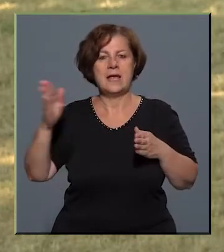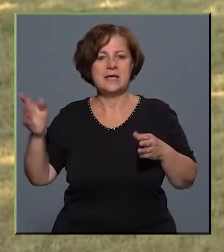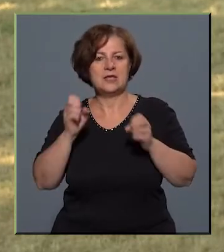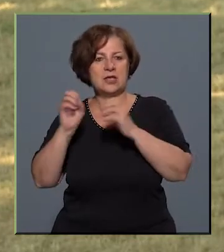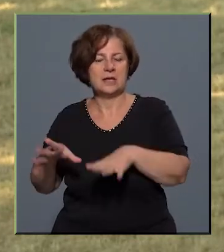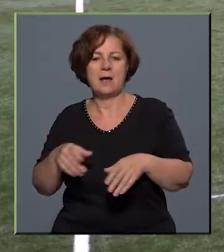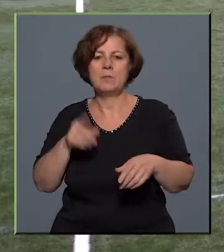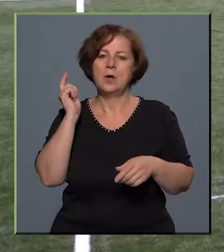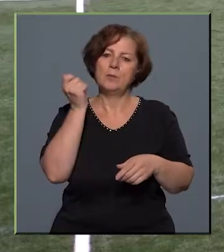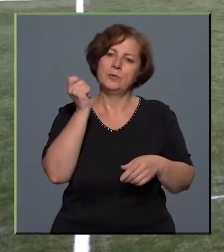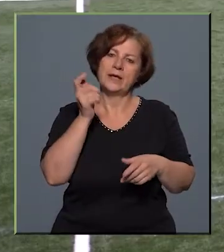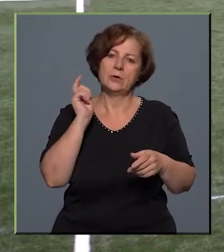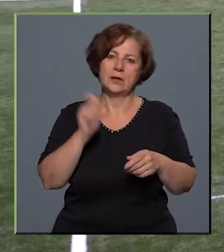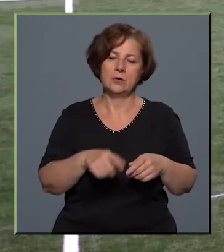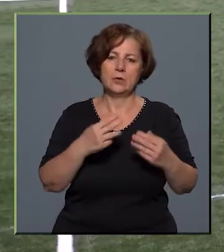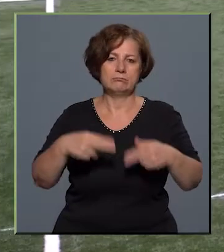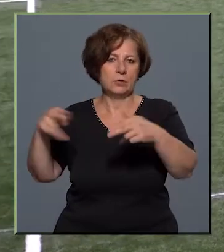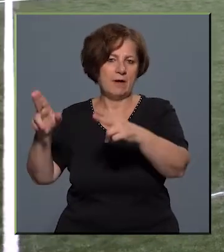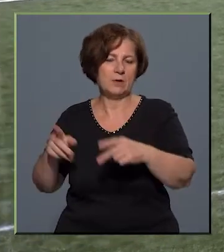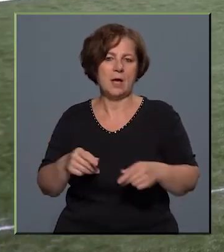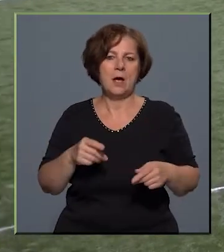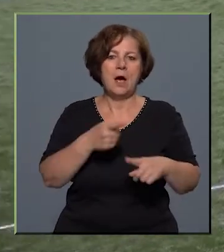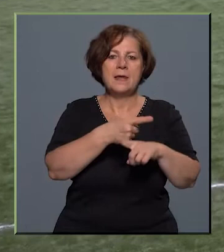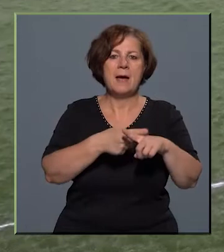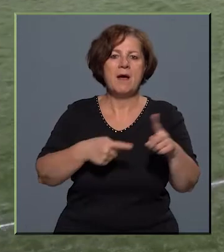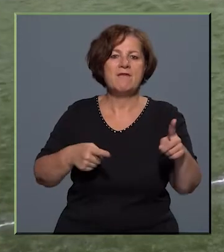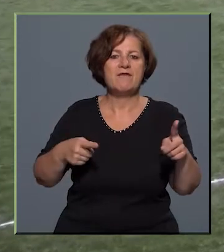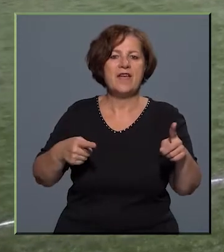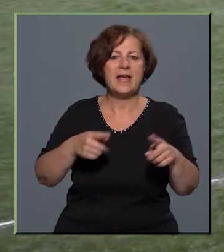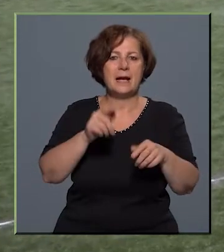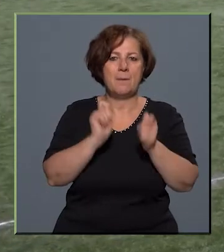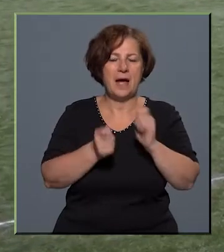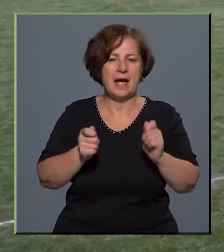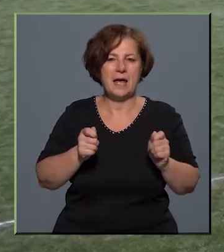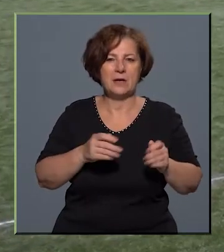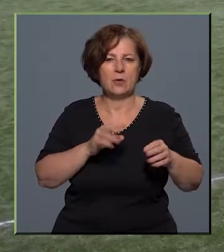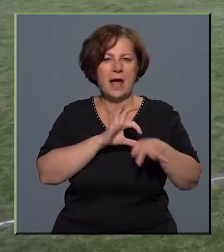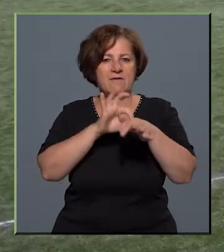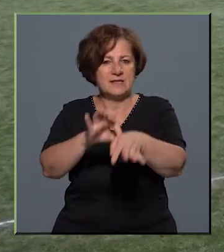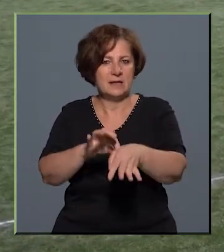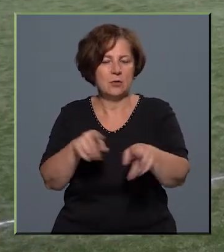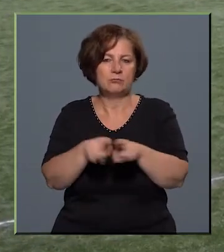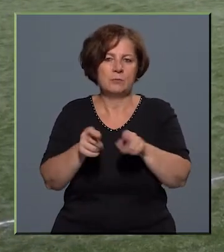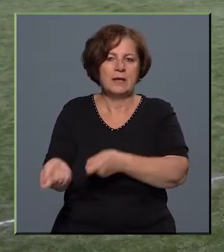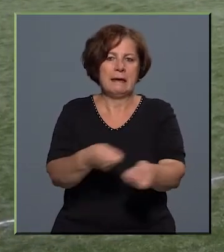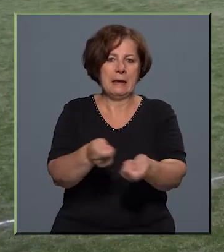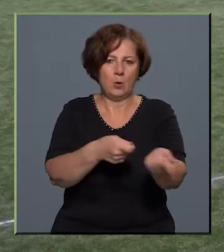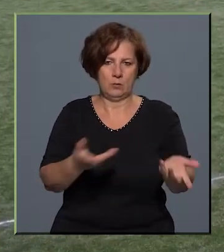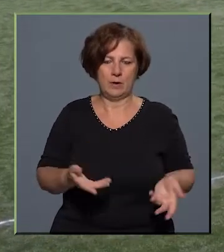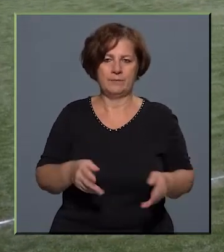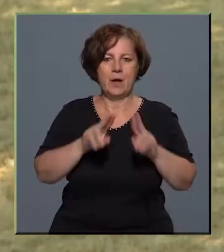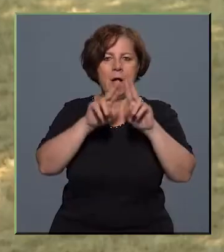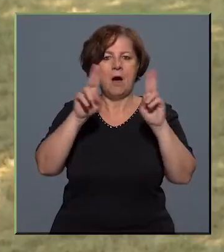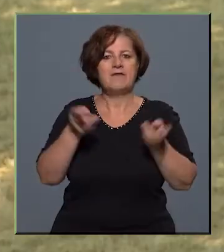itt nem büntetőkkel döntjük el, hogy ki jut tovább, hanem félpályáról rávezetéssel, mint a jégkorongban. A világranglista hogy néz ki?